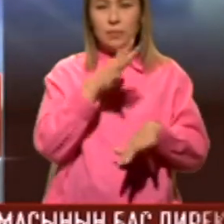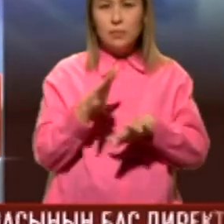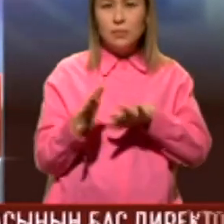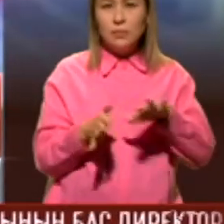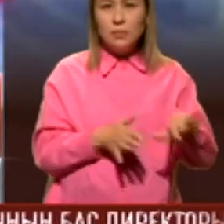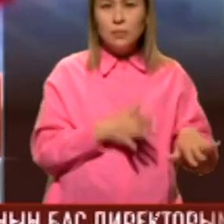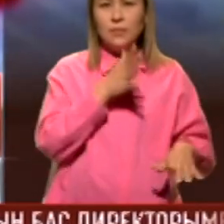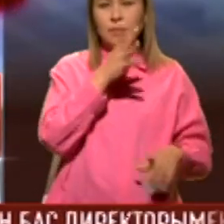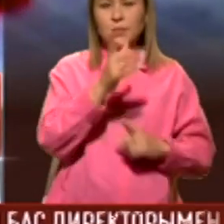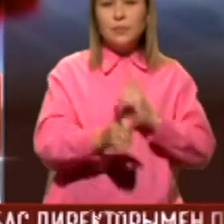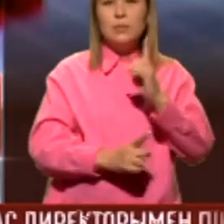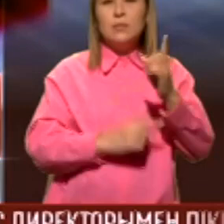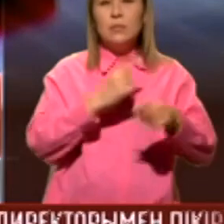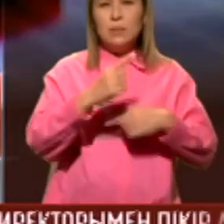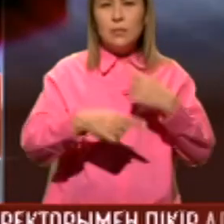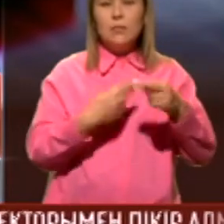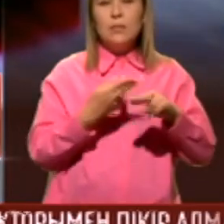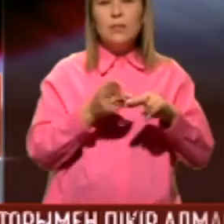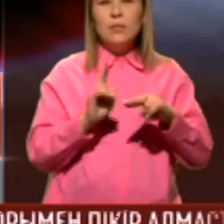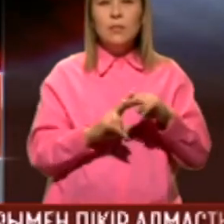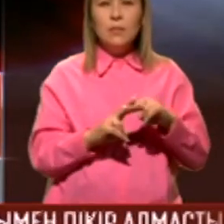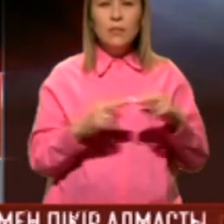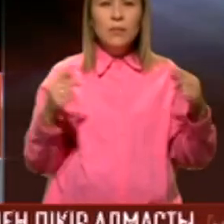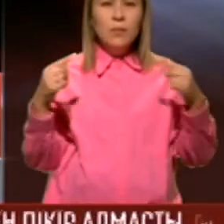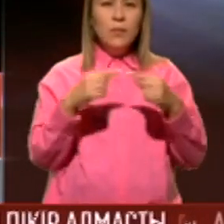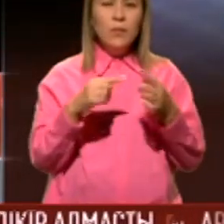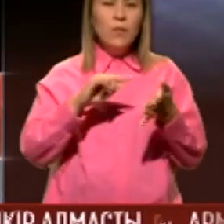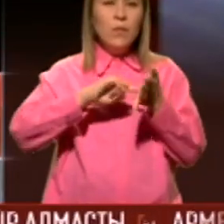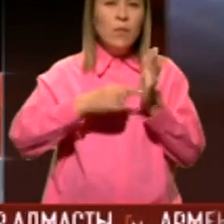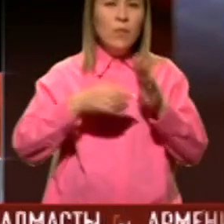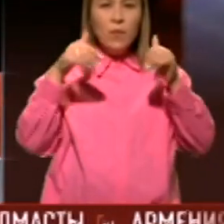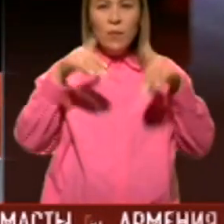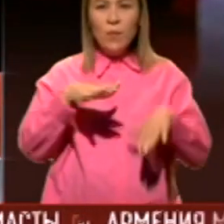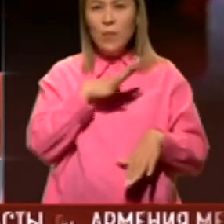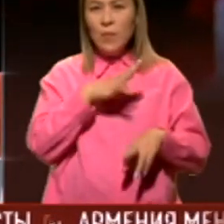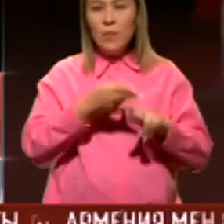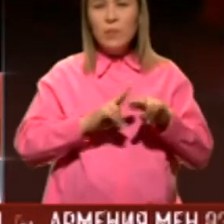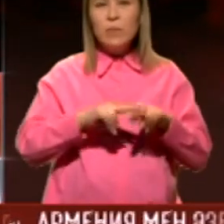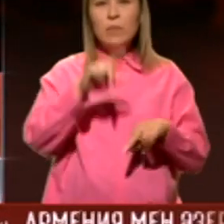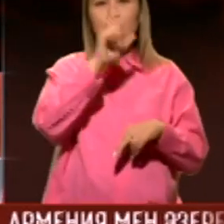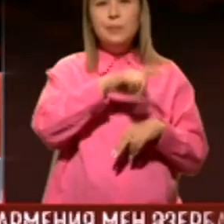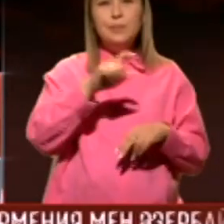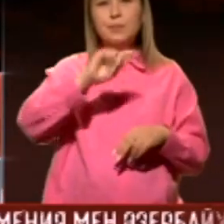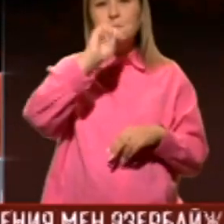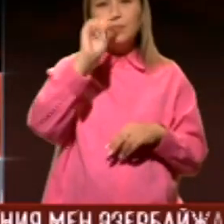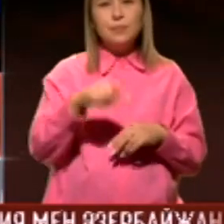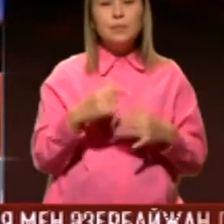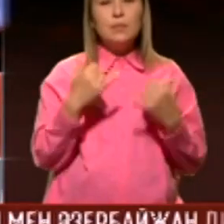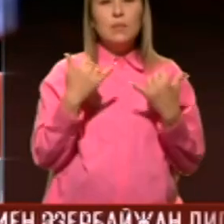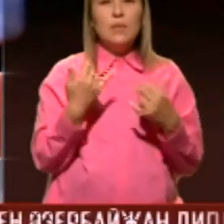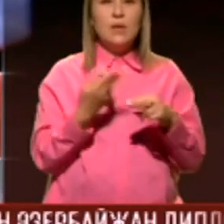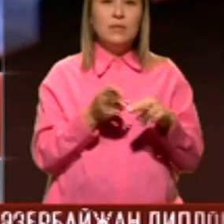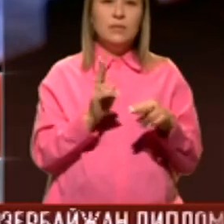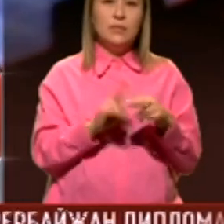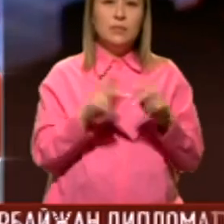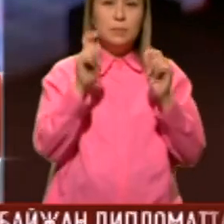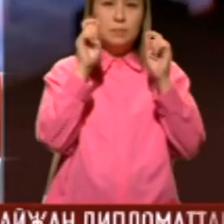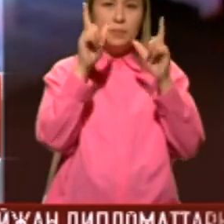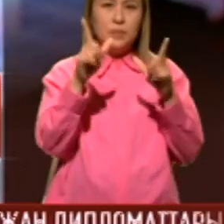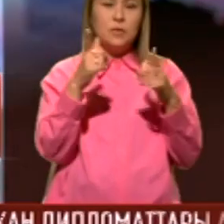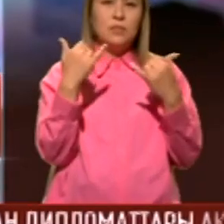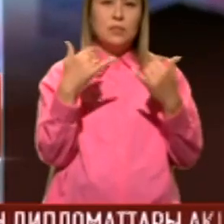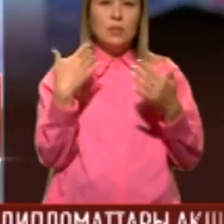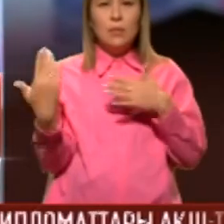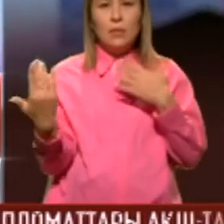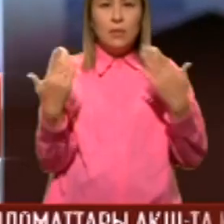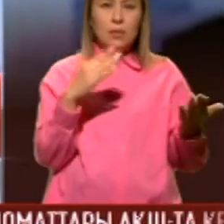келе жатқан кезінде нүктесі қойылмаған азаматтық соғыс десе де болады. Қазір соның бет ашылып жатыр. Я бір жағына, я